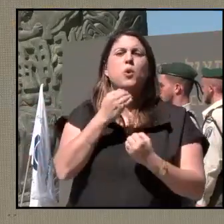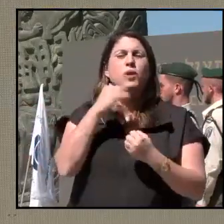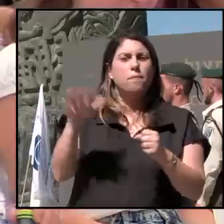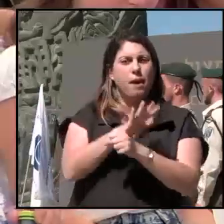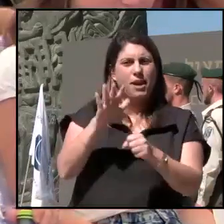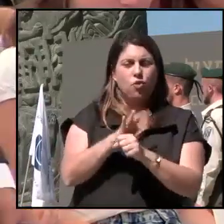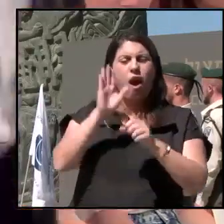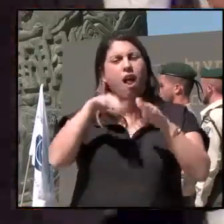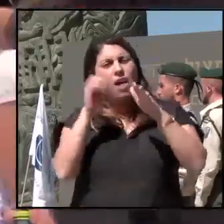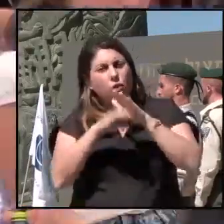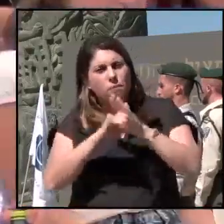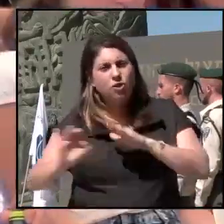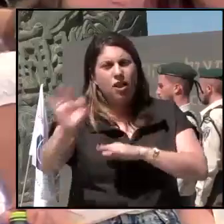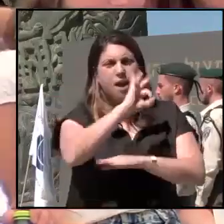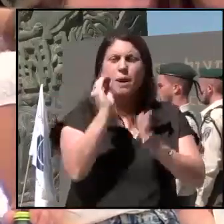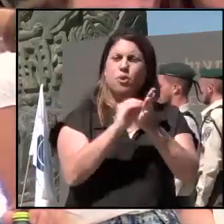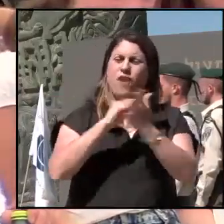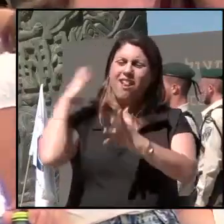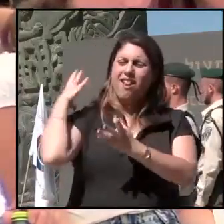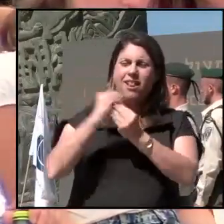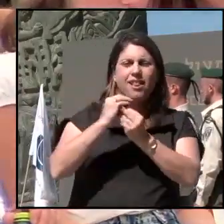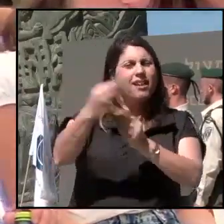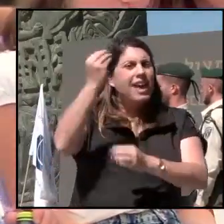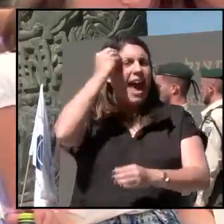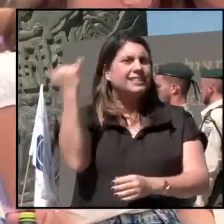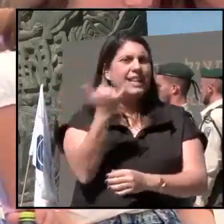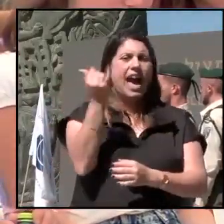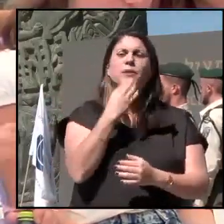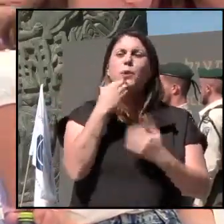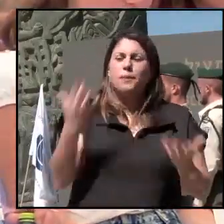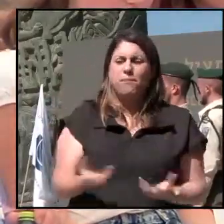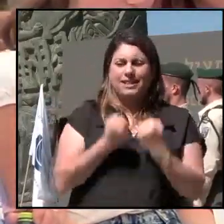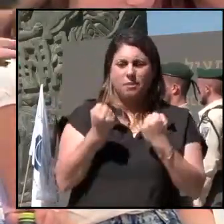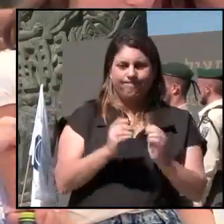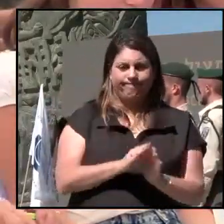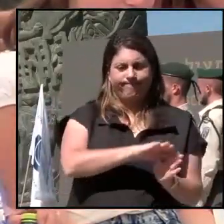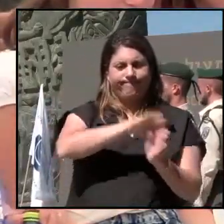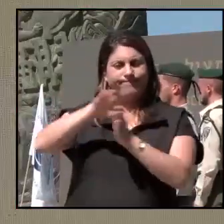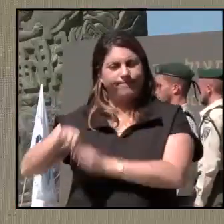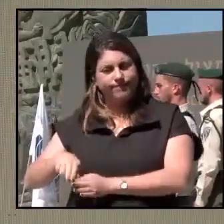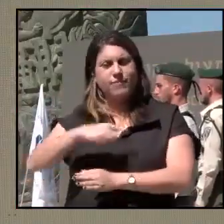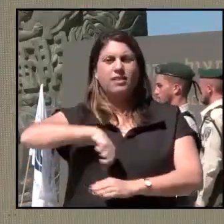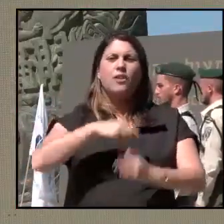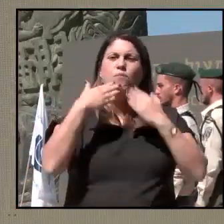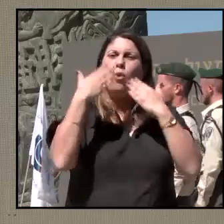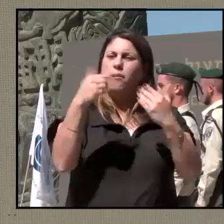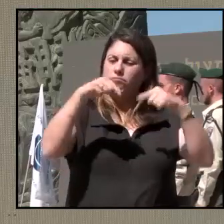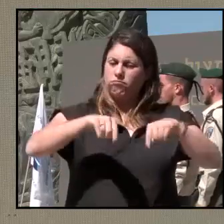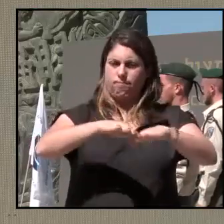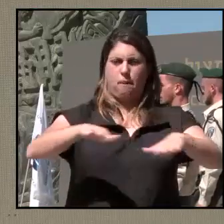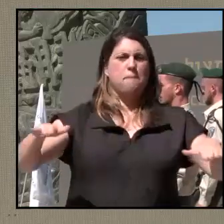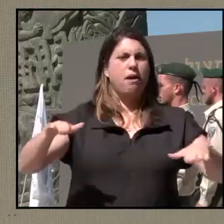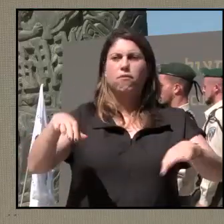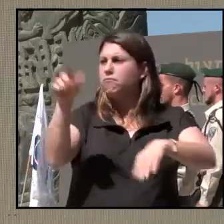על תרומתם למפעל ההנצחה של היהודים המצילים. אנו מודים מעל במה זו לכל